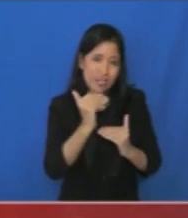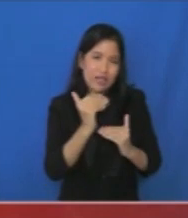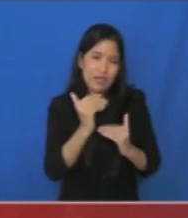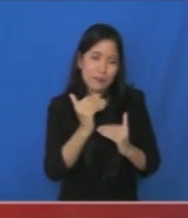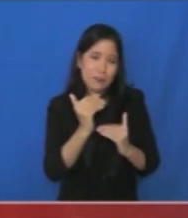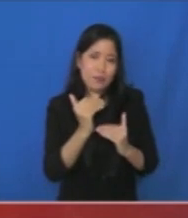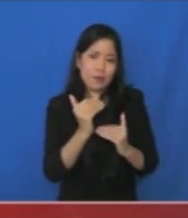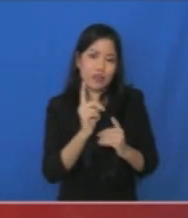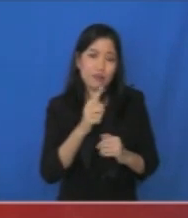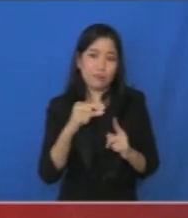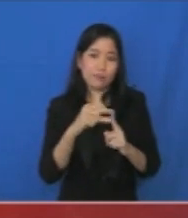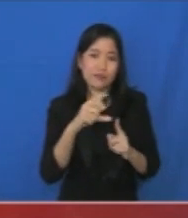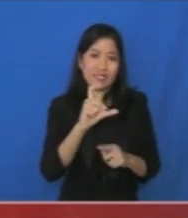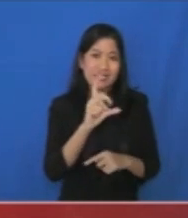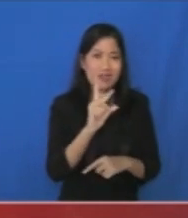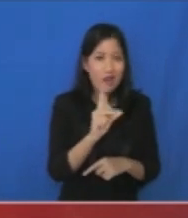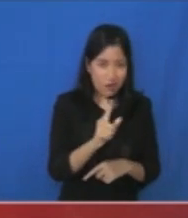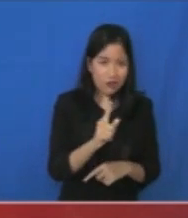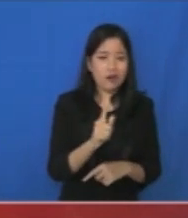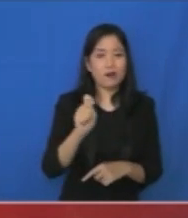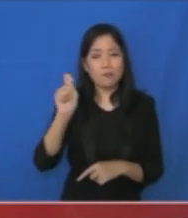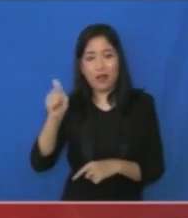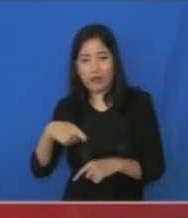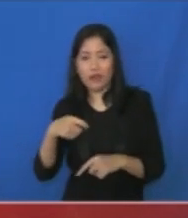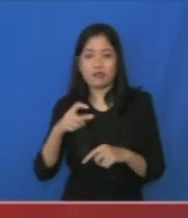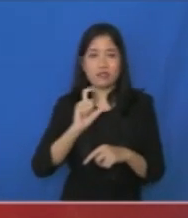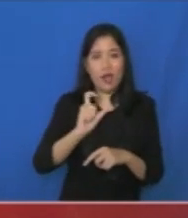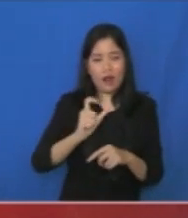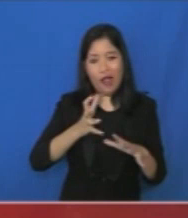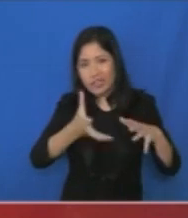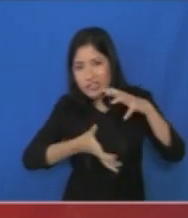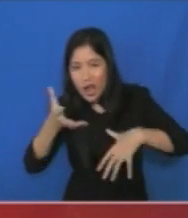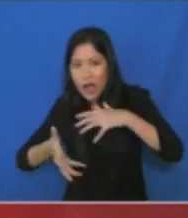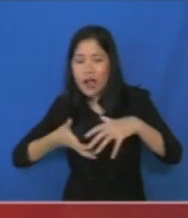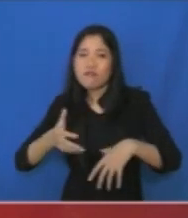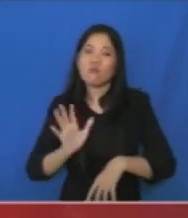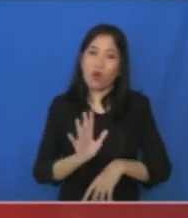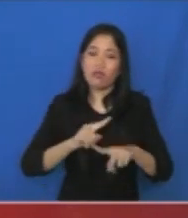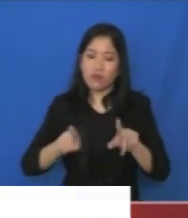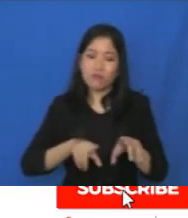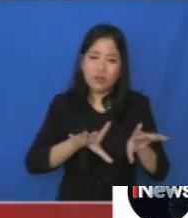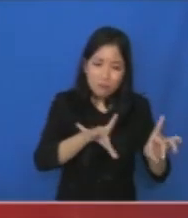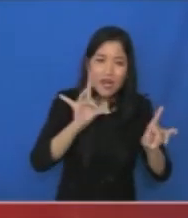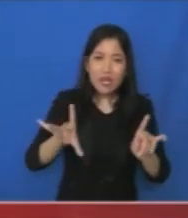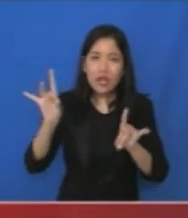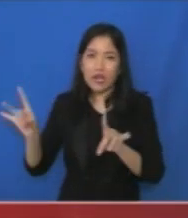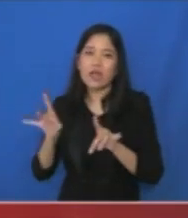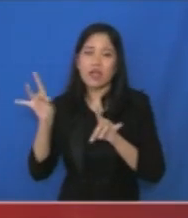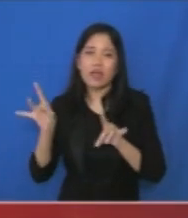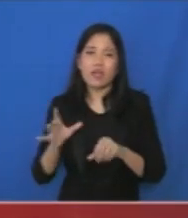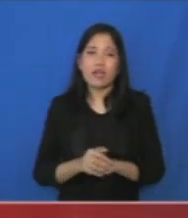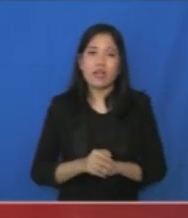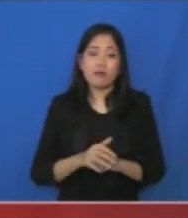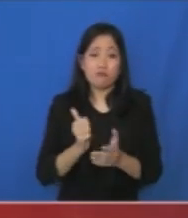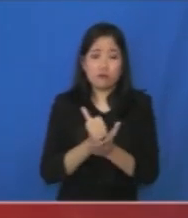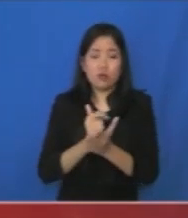PCR Ayo kita lakukan dengan metode acak tetapi terpilih dan